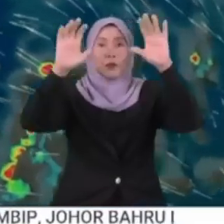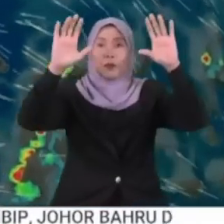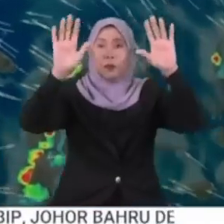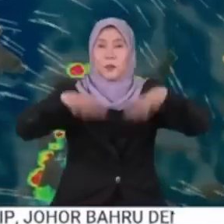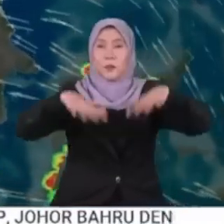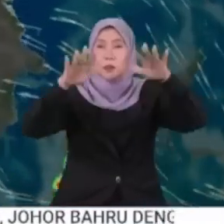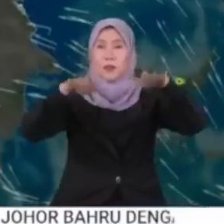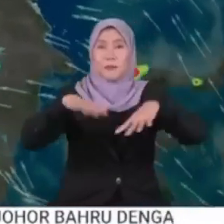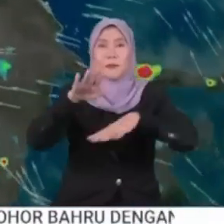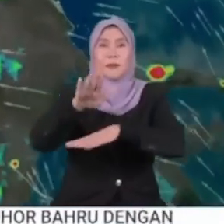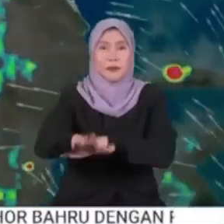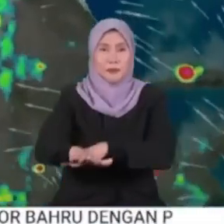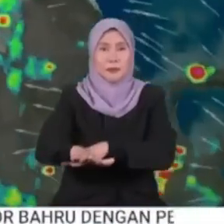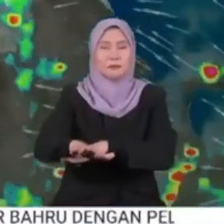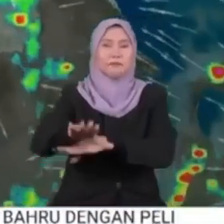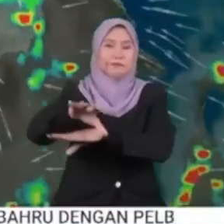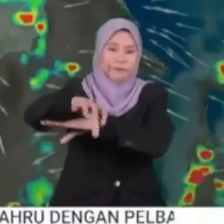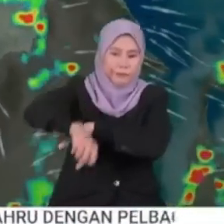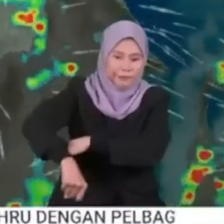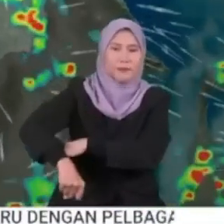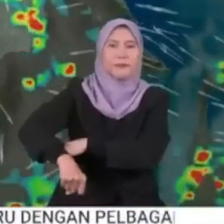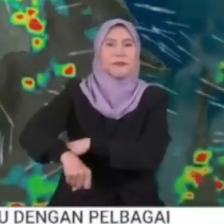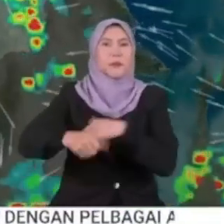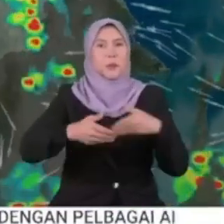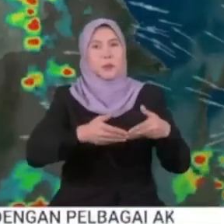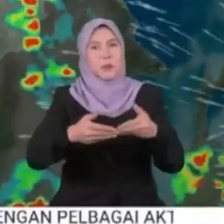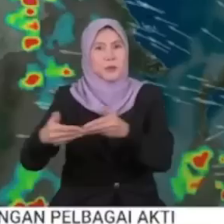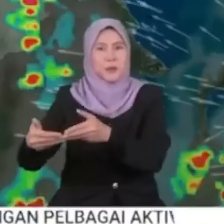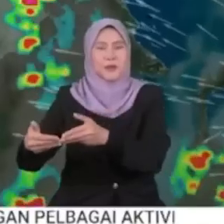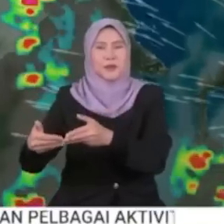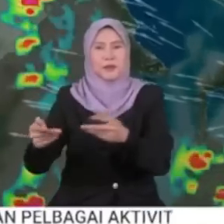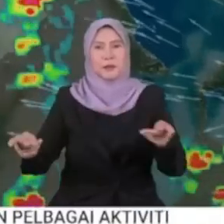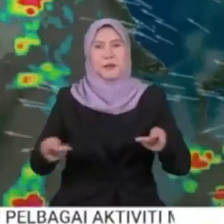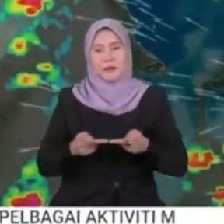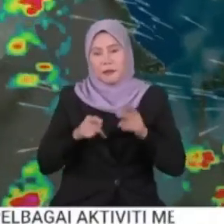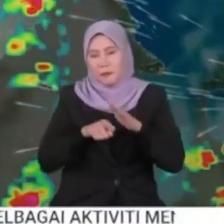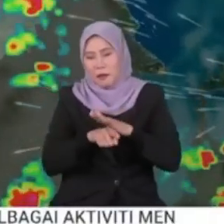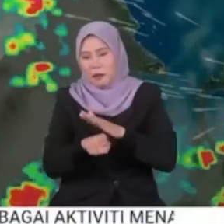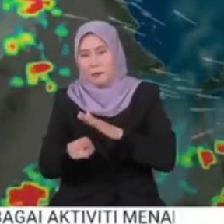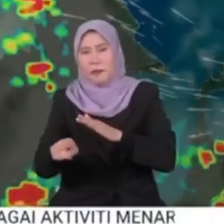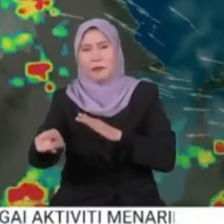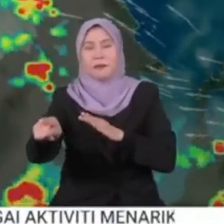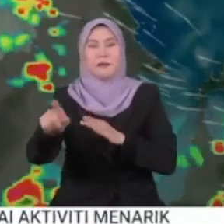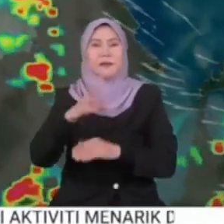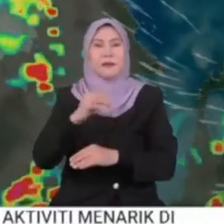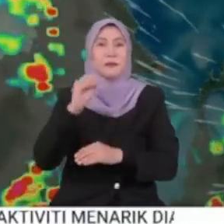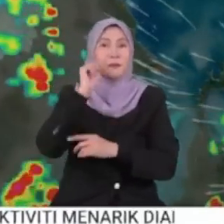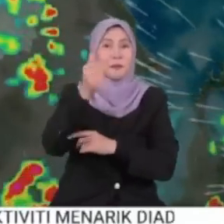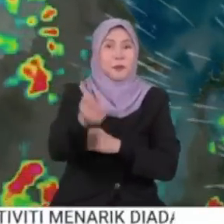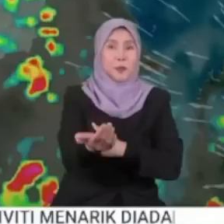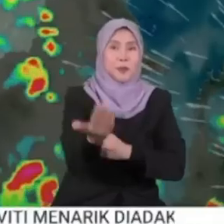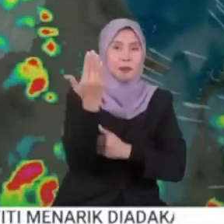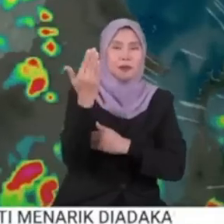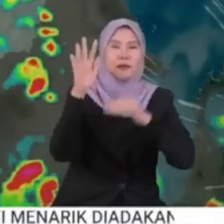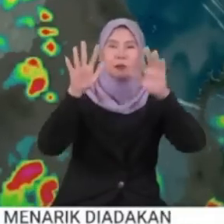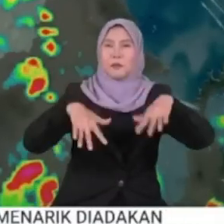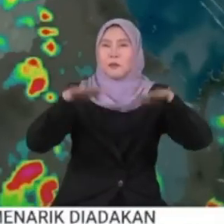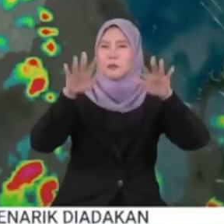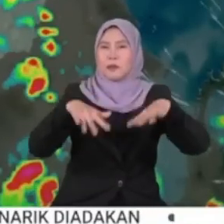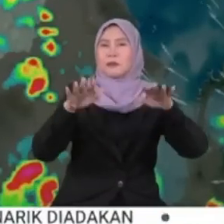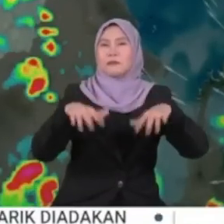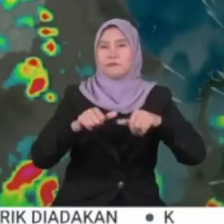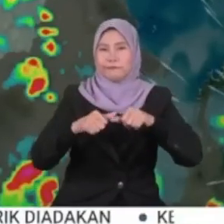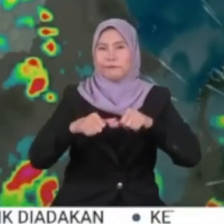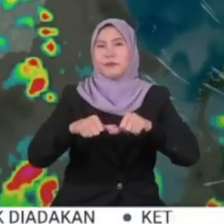petang ini boleh berlarutan sehingga ke malam nanti melibatkan kawasan di sekitar pedalaman dan juga menjelang keesokan pagi keadaan hujan masih lagi